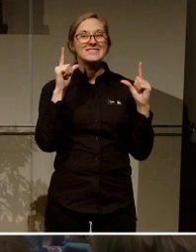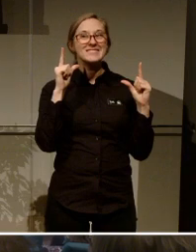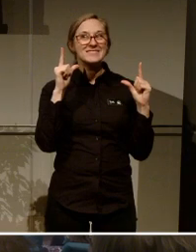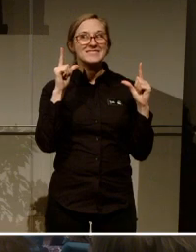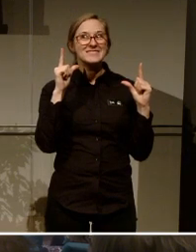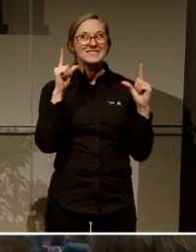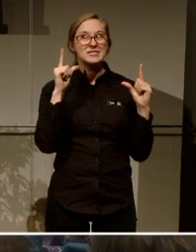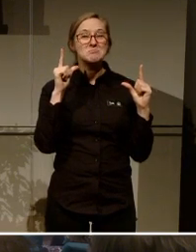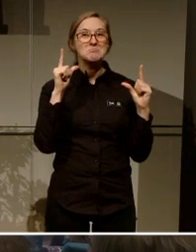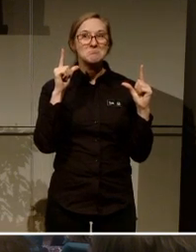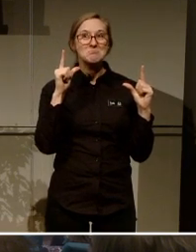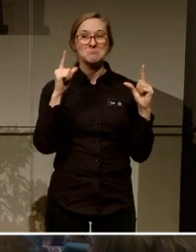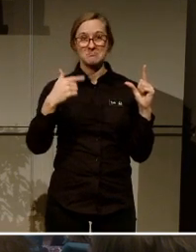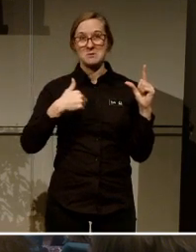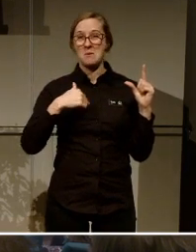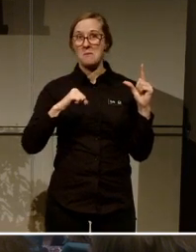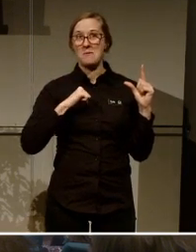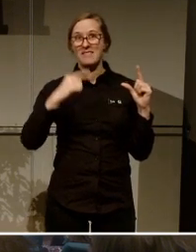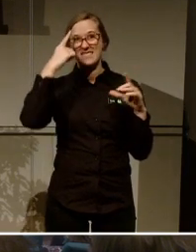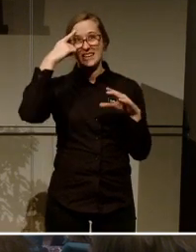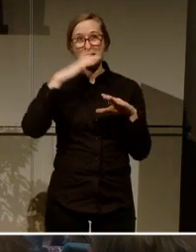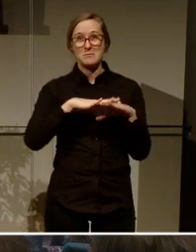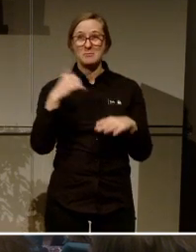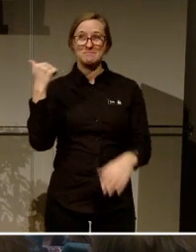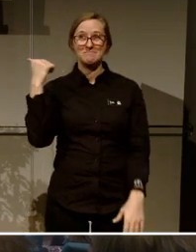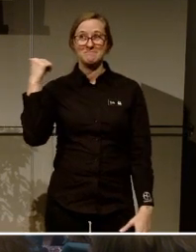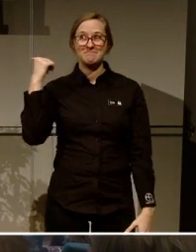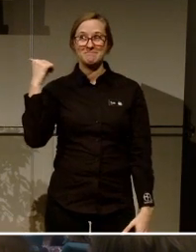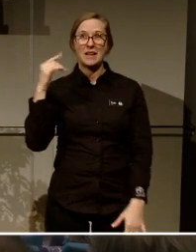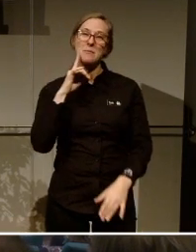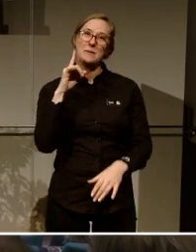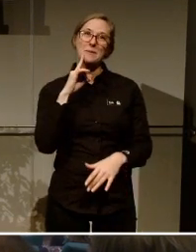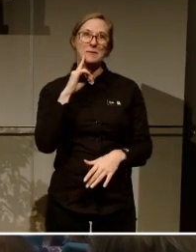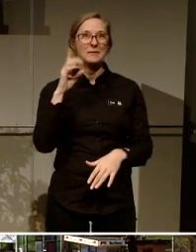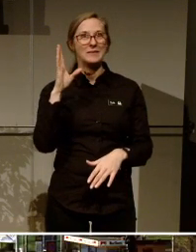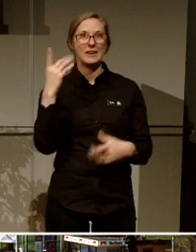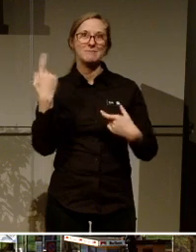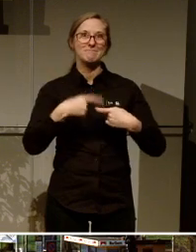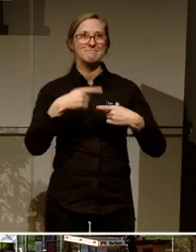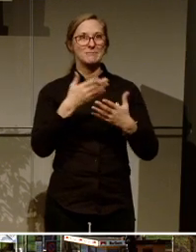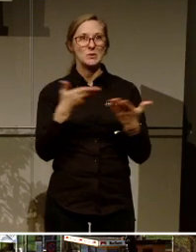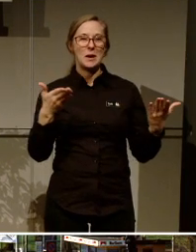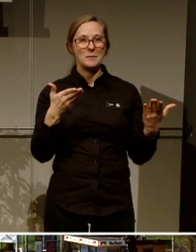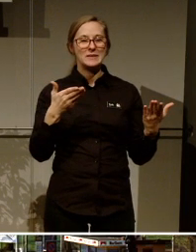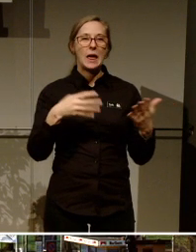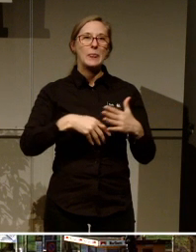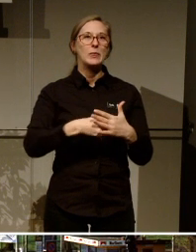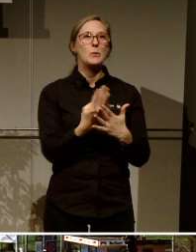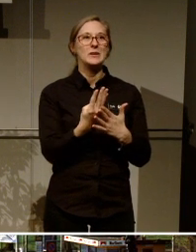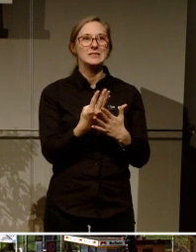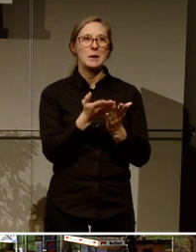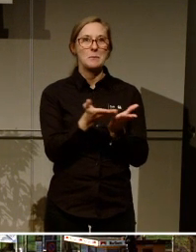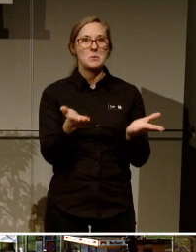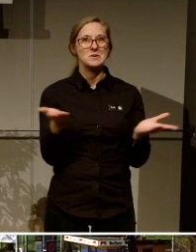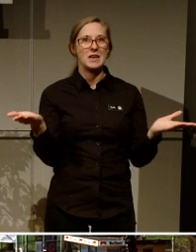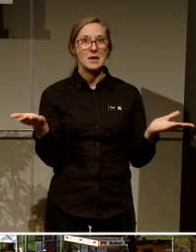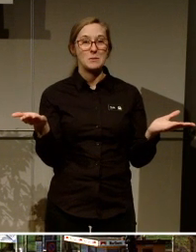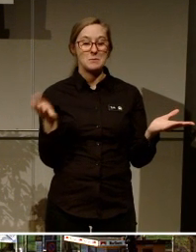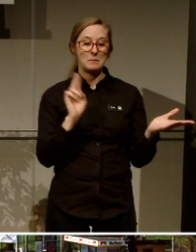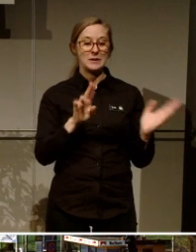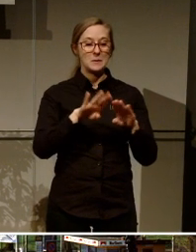Och jag själv tänkte på det här museet. Det brukar jag göra när jag tänker på ett museum. Det här är Nordiska museet. Det är ett